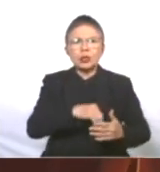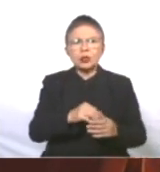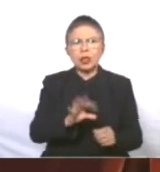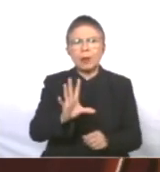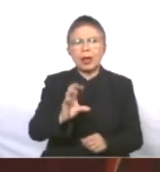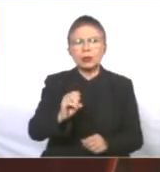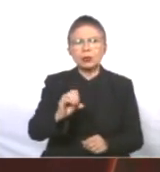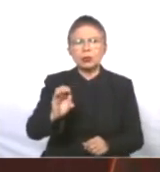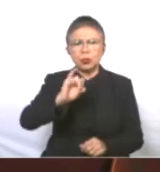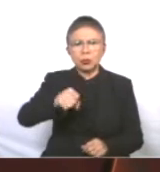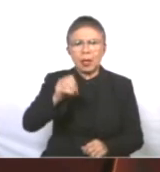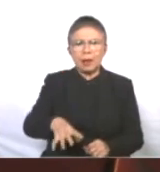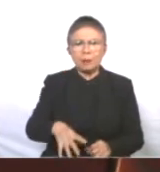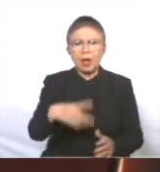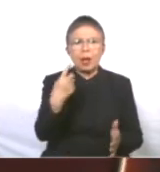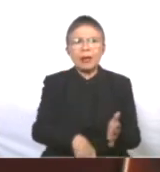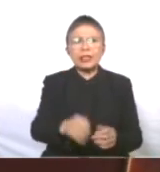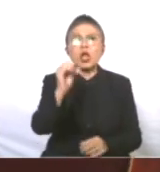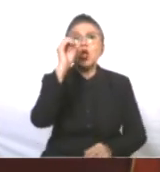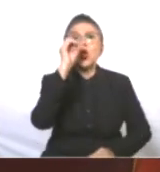juta. Pajaknya nol.